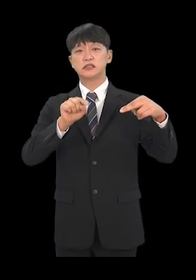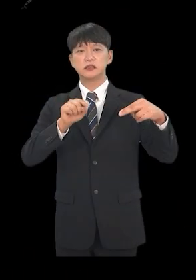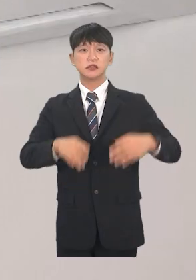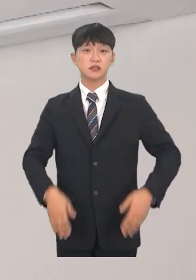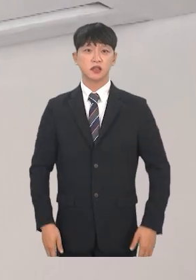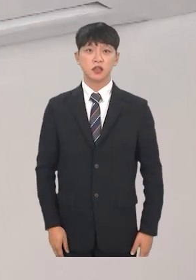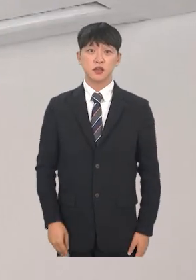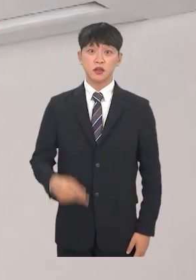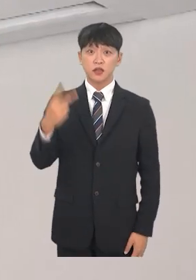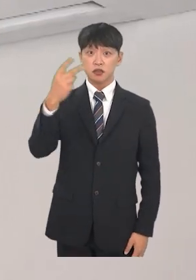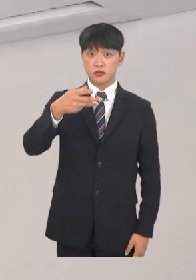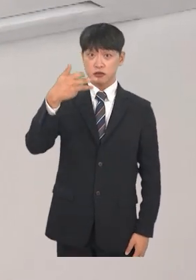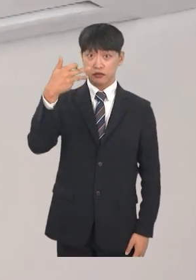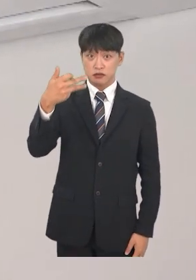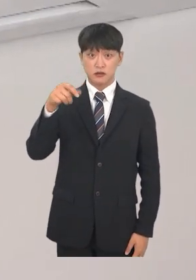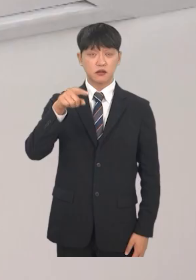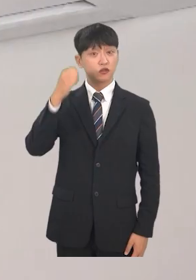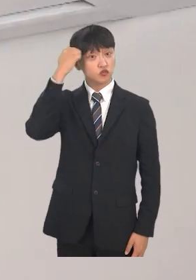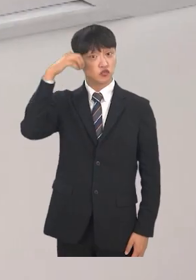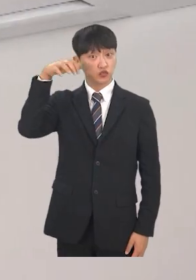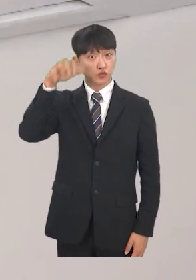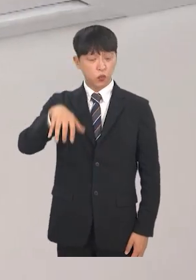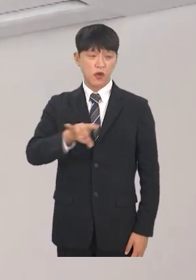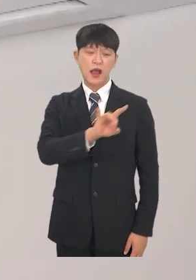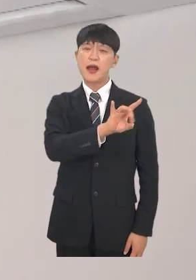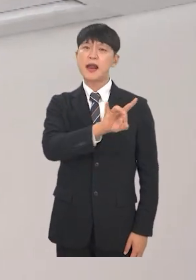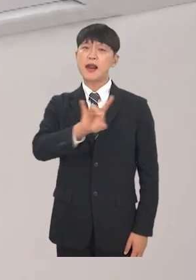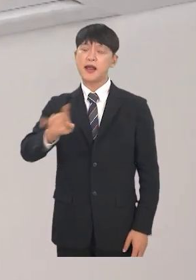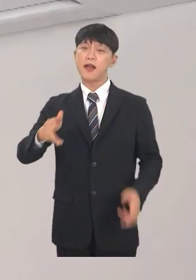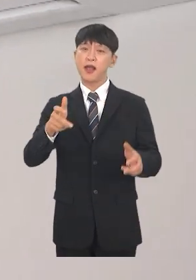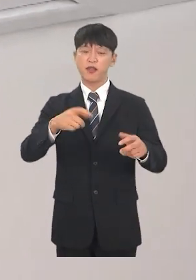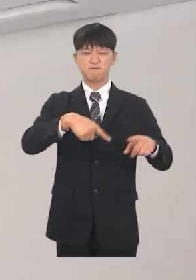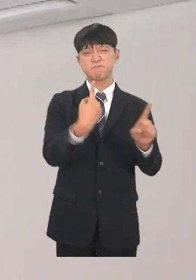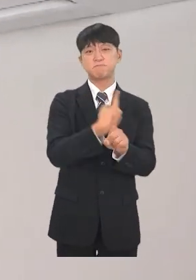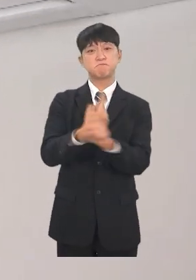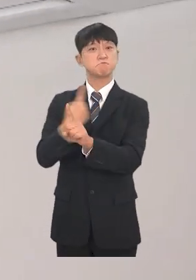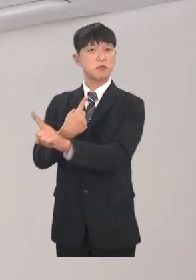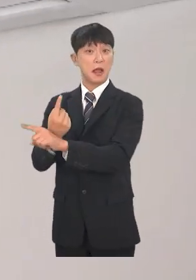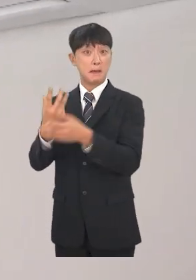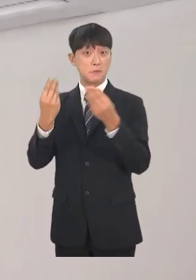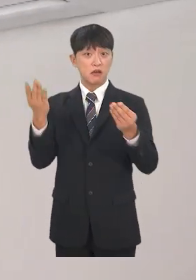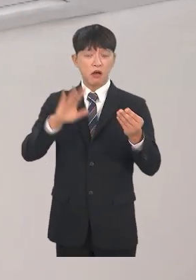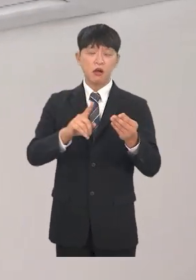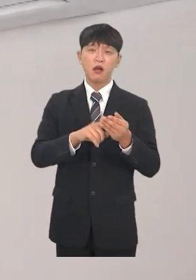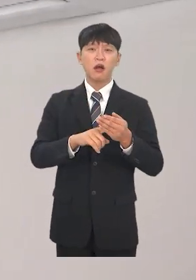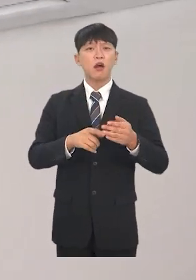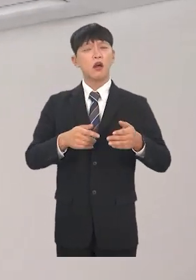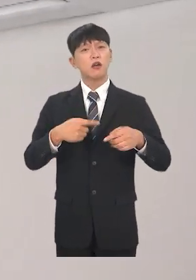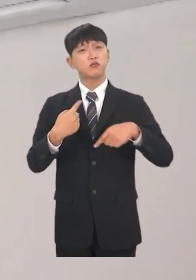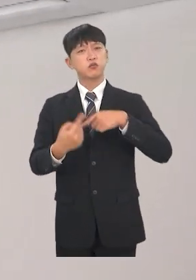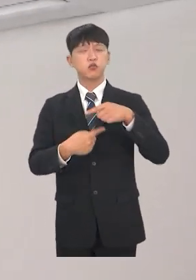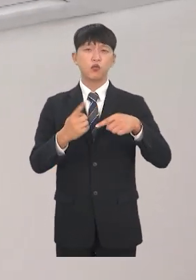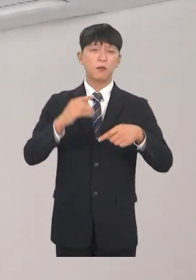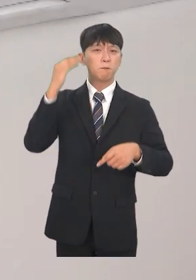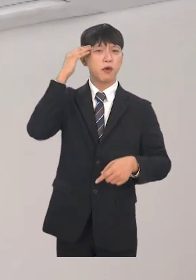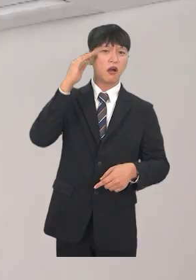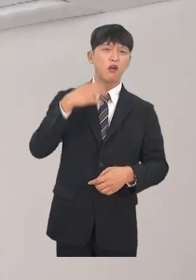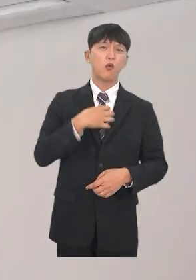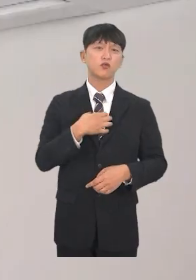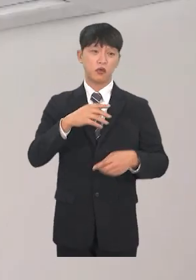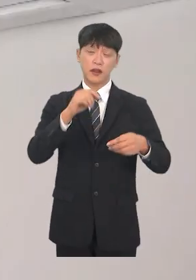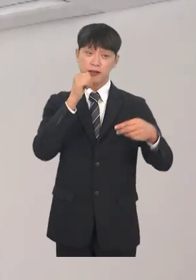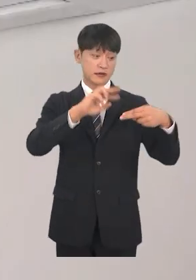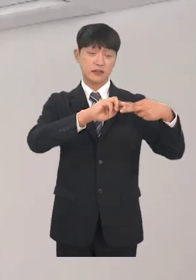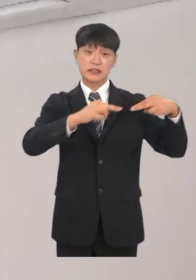때문이었습니다. 2018년 해당 숙박업소는 전 객실의 에어컨을 교체했지만 영업 지장이 우려되어 전선은 바꾸지 않고